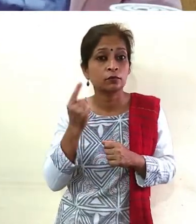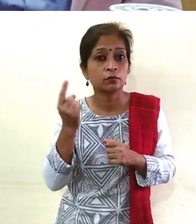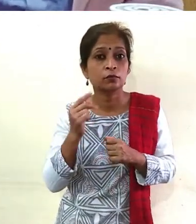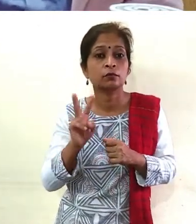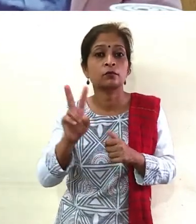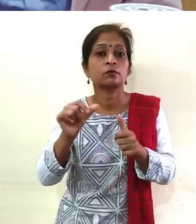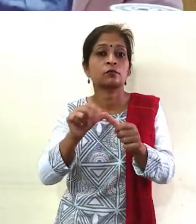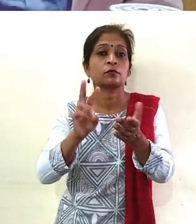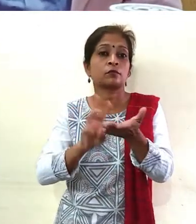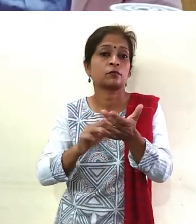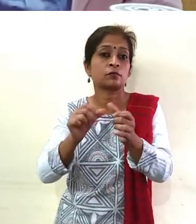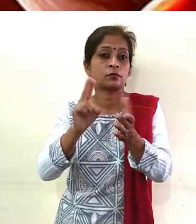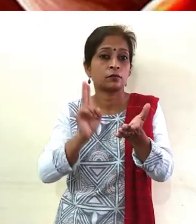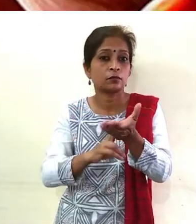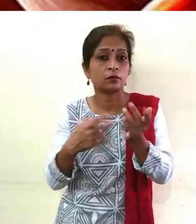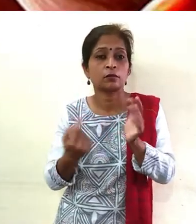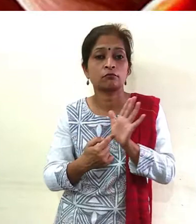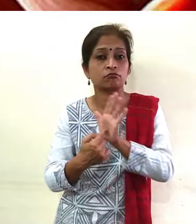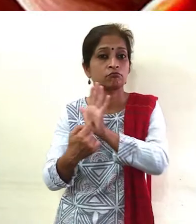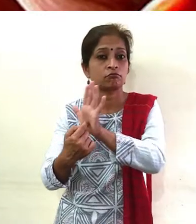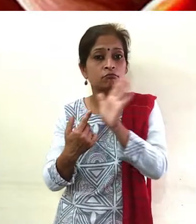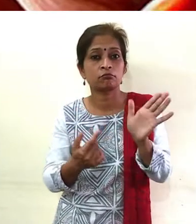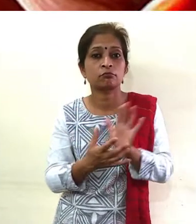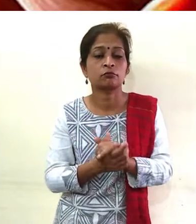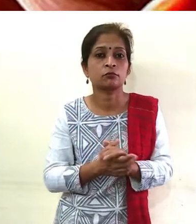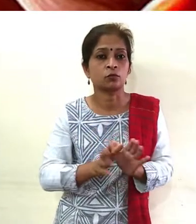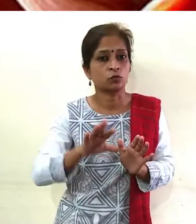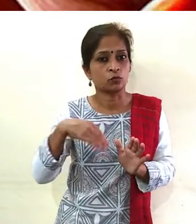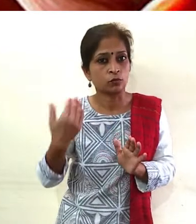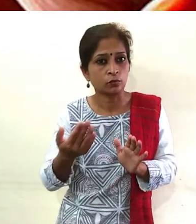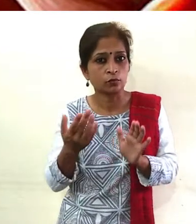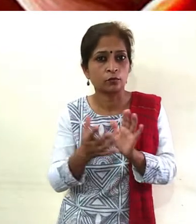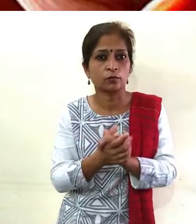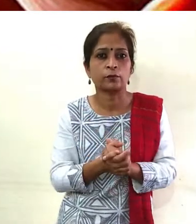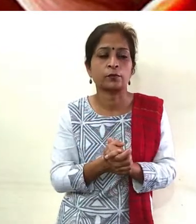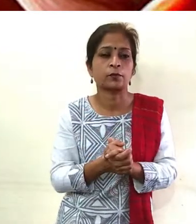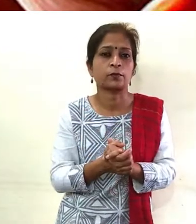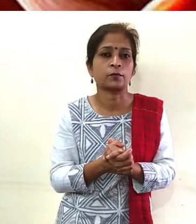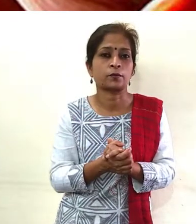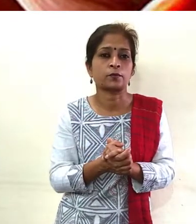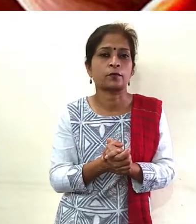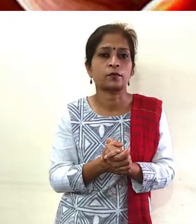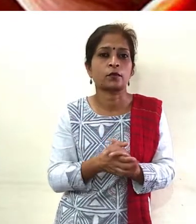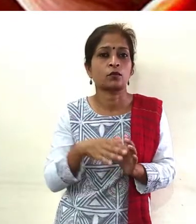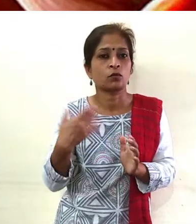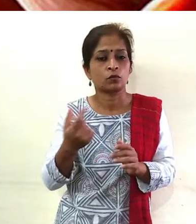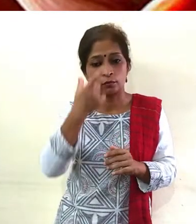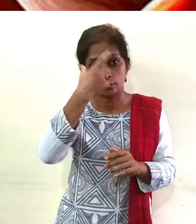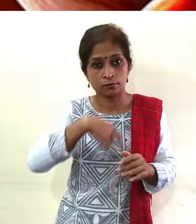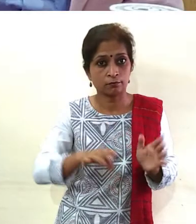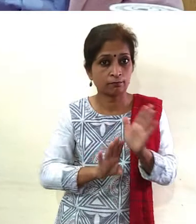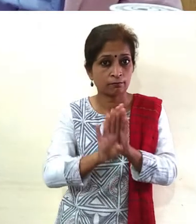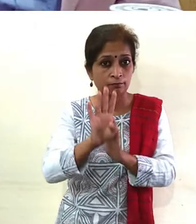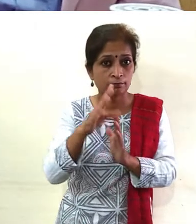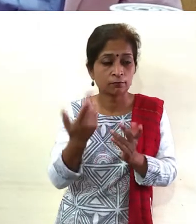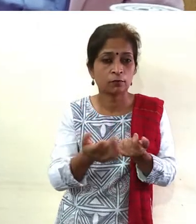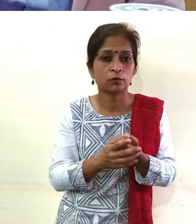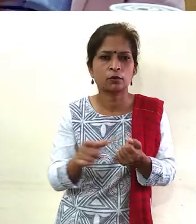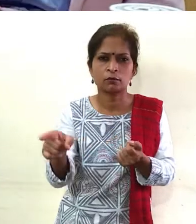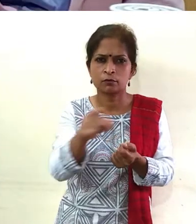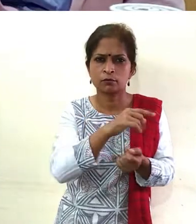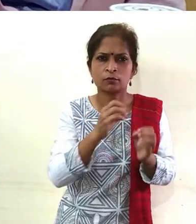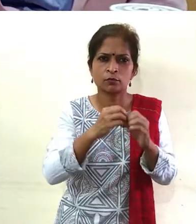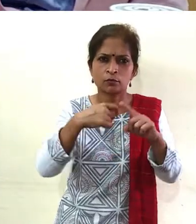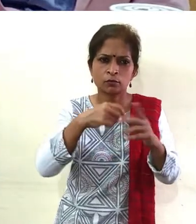अवतार लिया, इशारे में बता दिया गया। वामन अवतार लेने के बाद मनुष्य का विकास हुआ। आप अगर